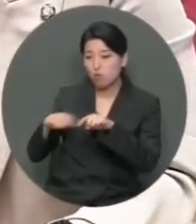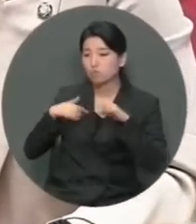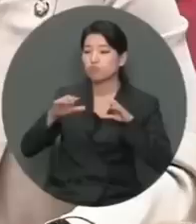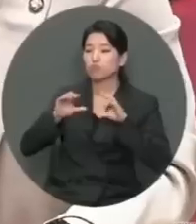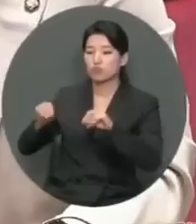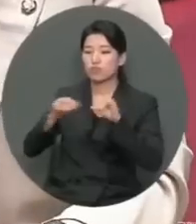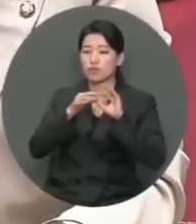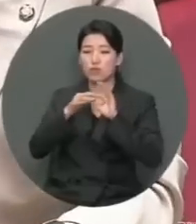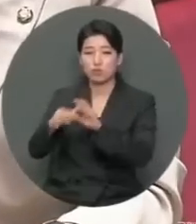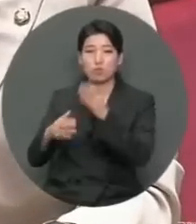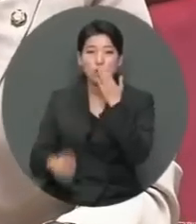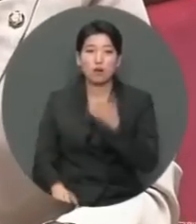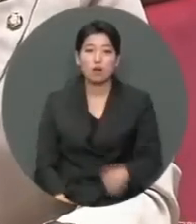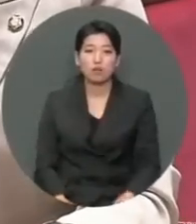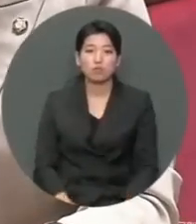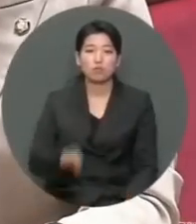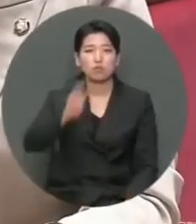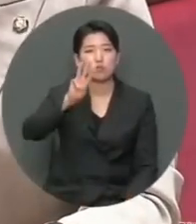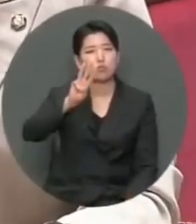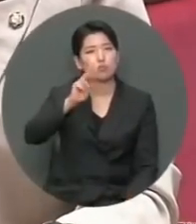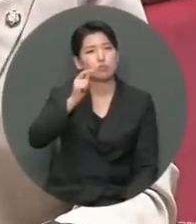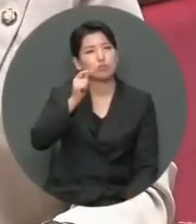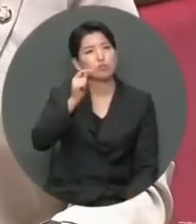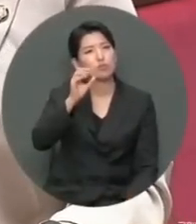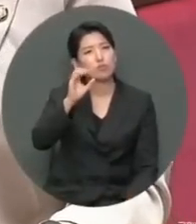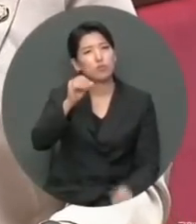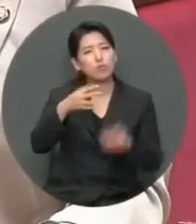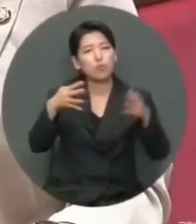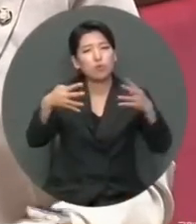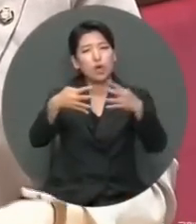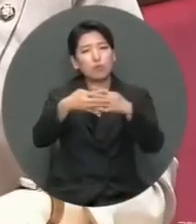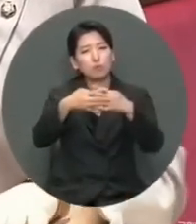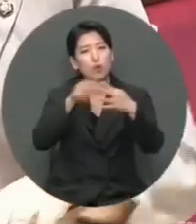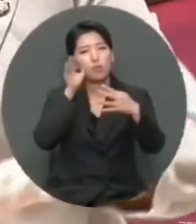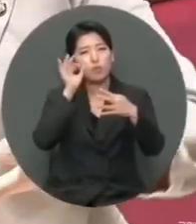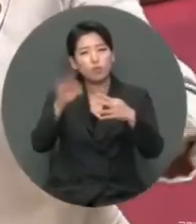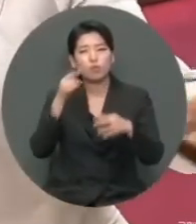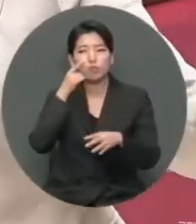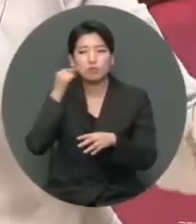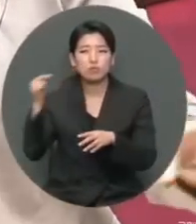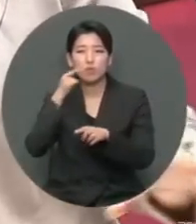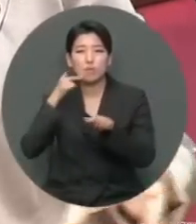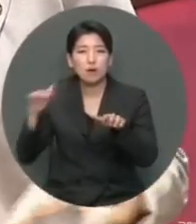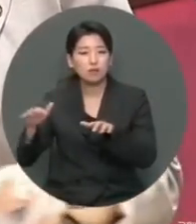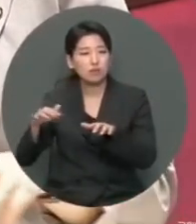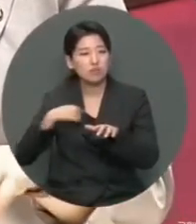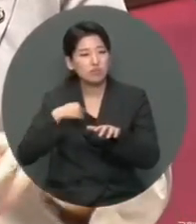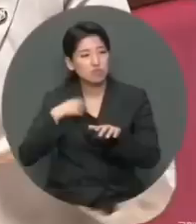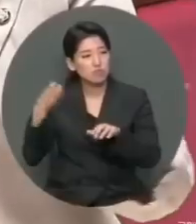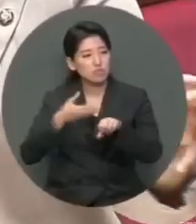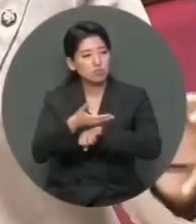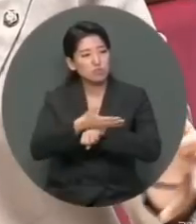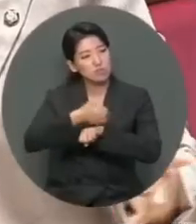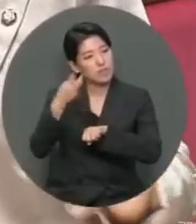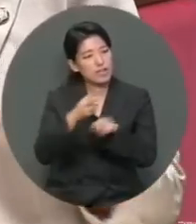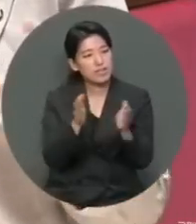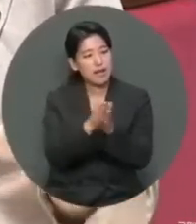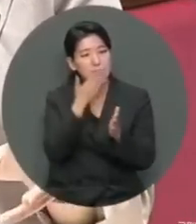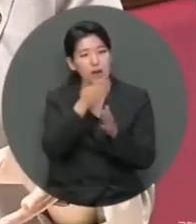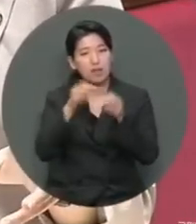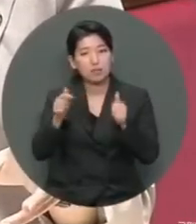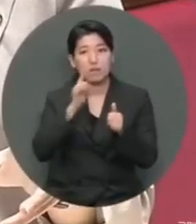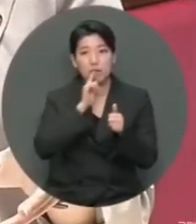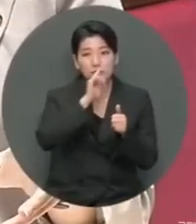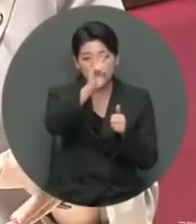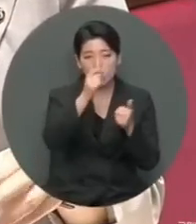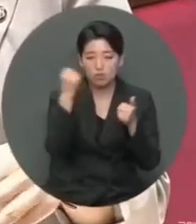그러면은 WTO 협정상으로는 제소도 당할 수 있고 입증도 해야 되고 그리고 여러 이런 논리적인 정합성이나 이런 설득력은 좀 떨어질